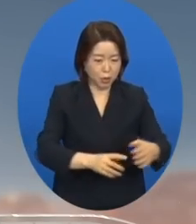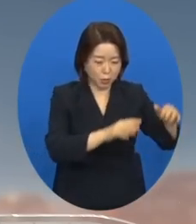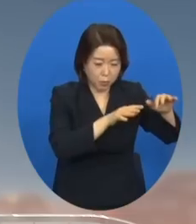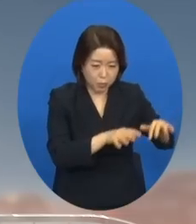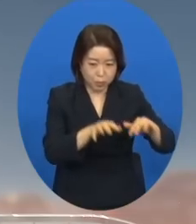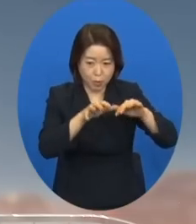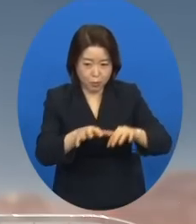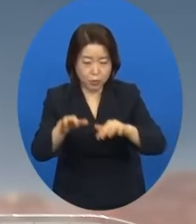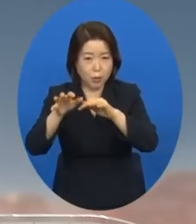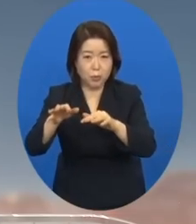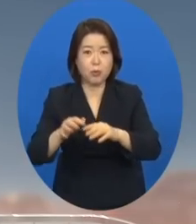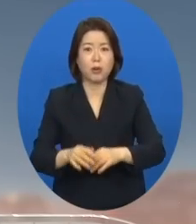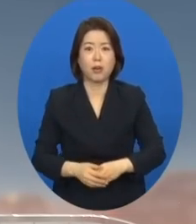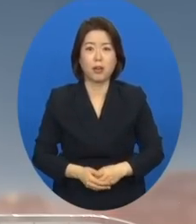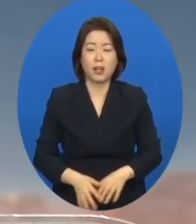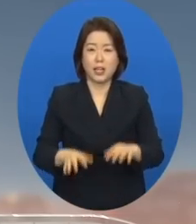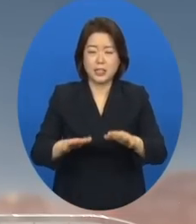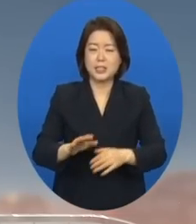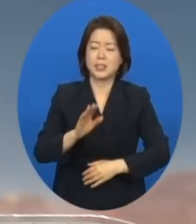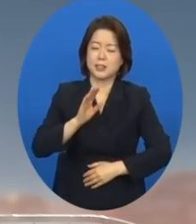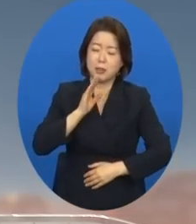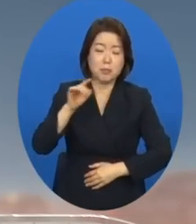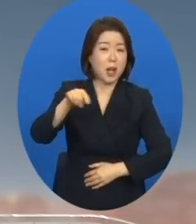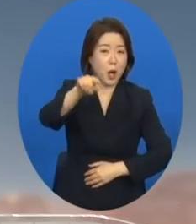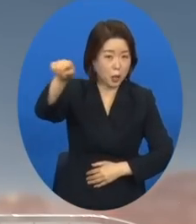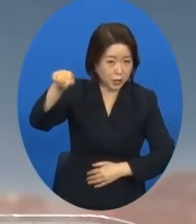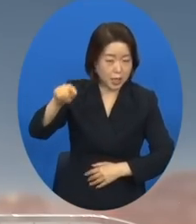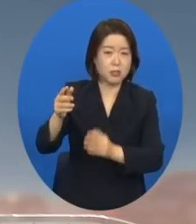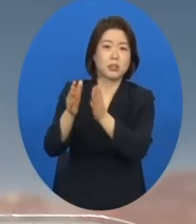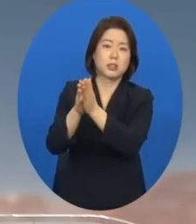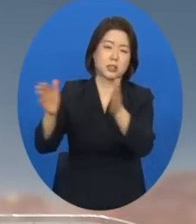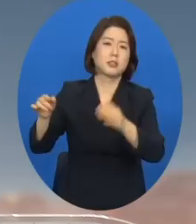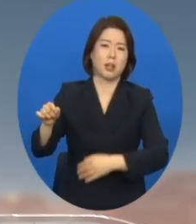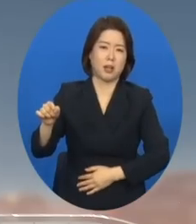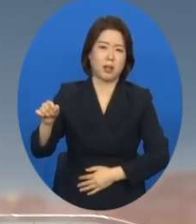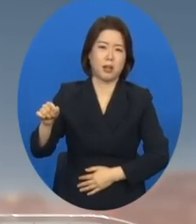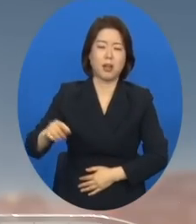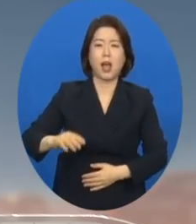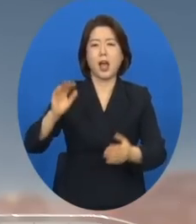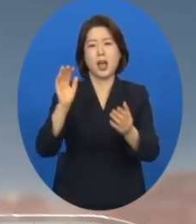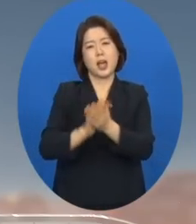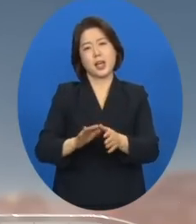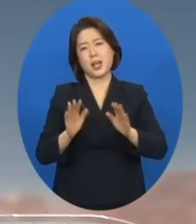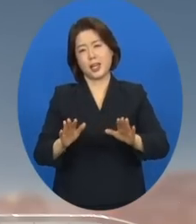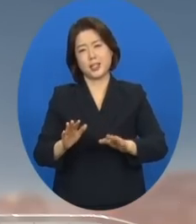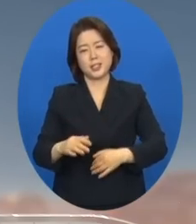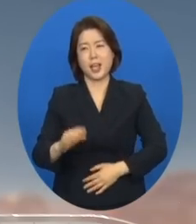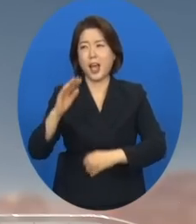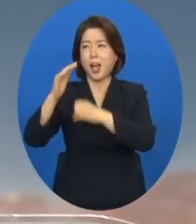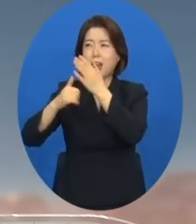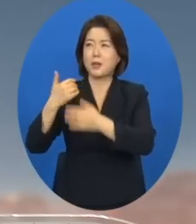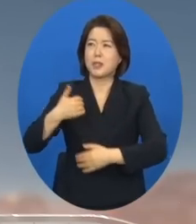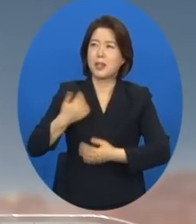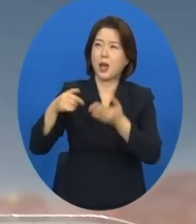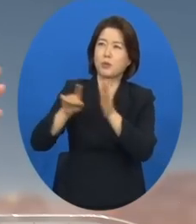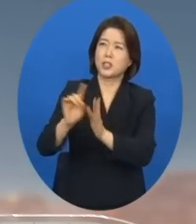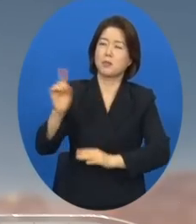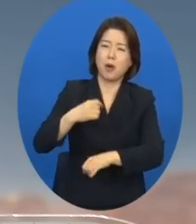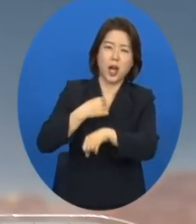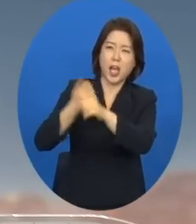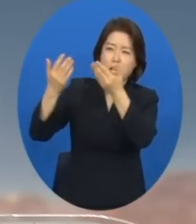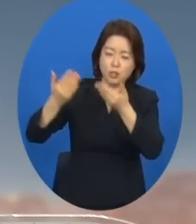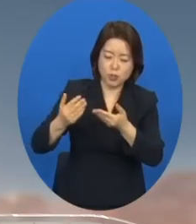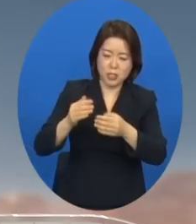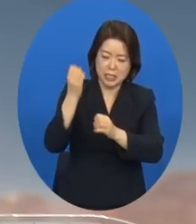보면 인제 정말 시작인 것이죠 정말 인재는 아 뭔가 하는 나를 위해서 할 수 있는